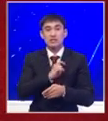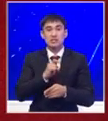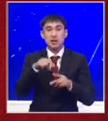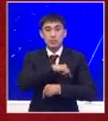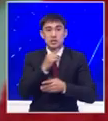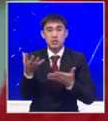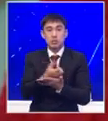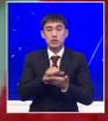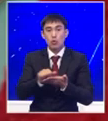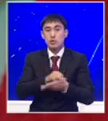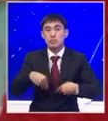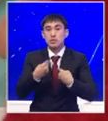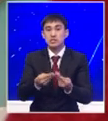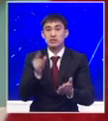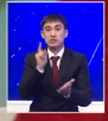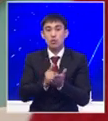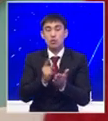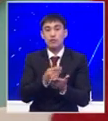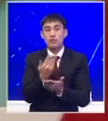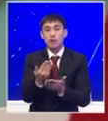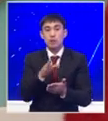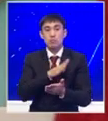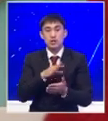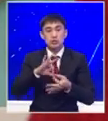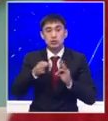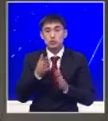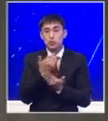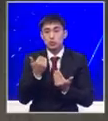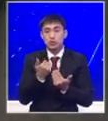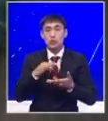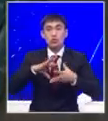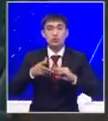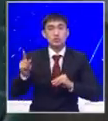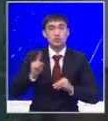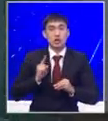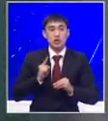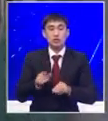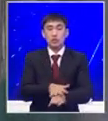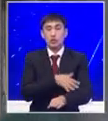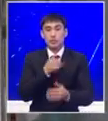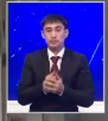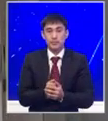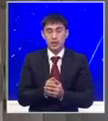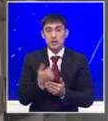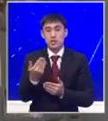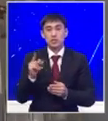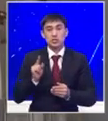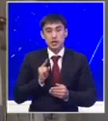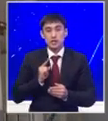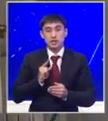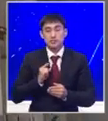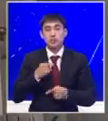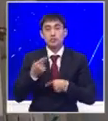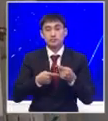собрать документы и предоставить залоговое имущество было несложно но результата ждали Достаточно долго и их ожидания